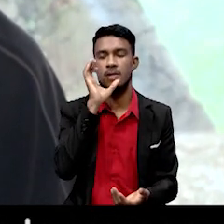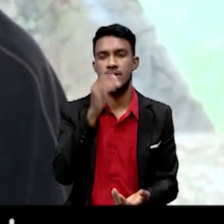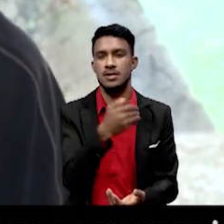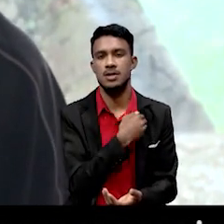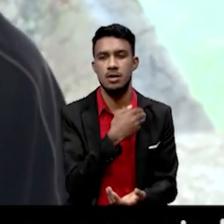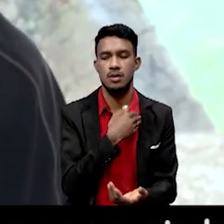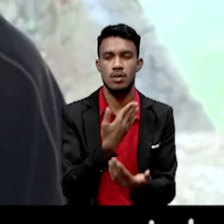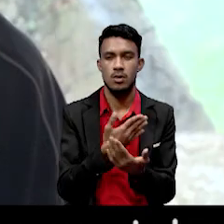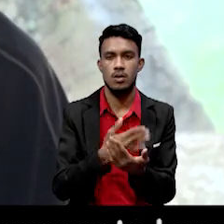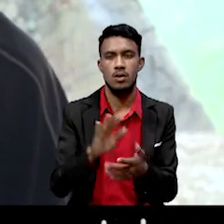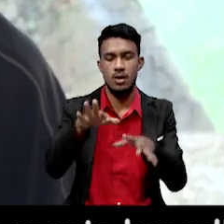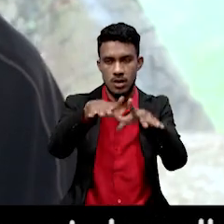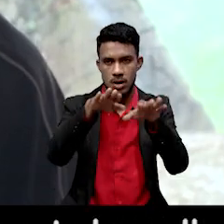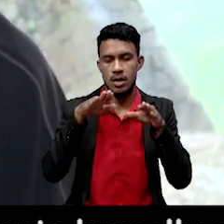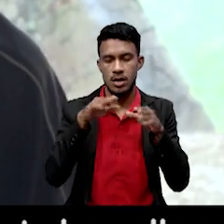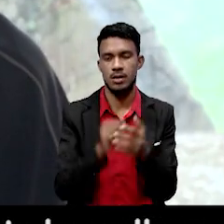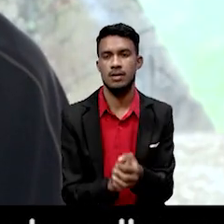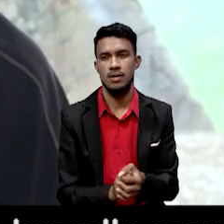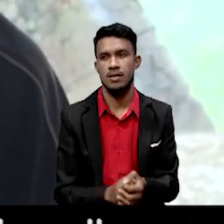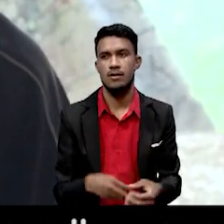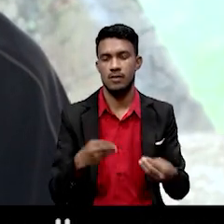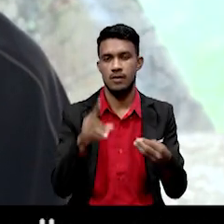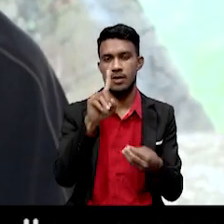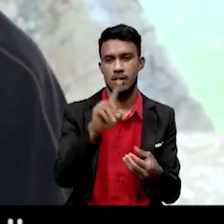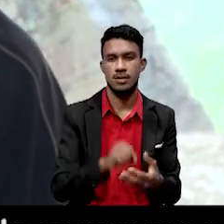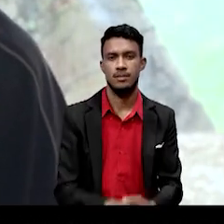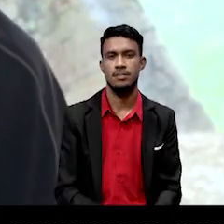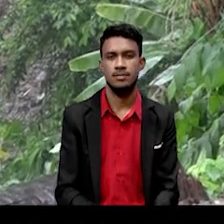hola kalen tahan da to lato ida